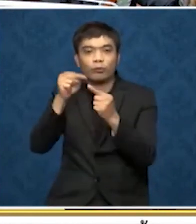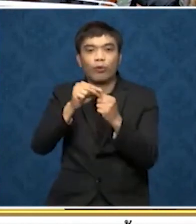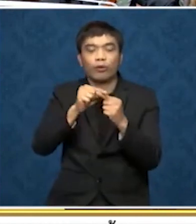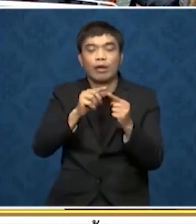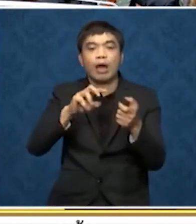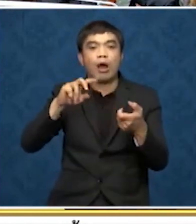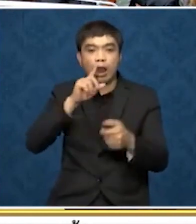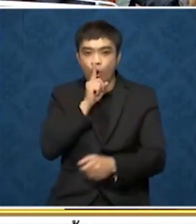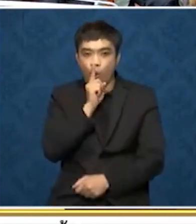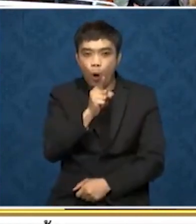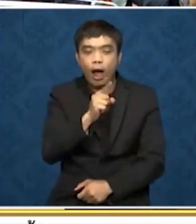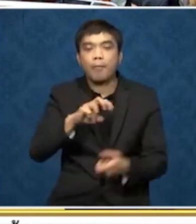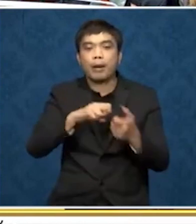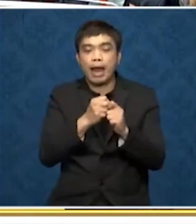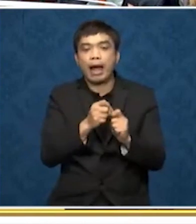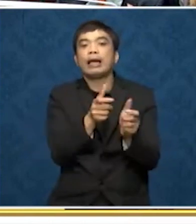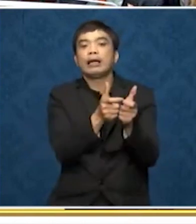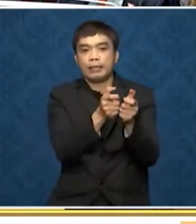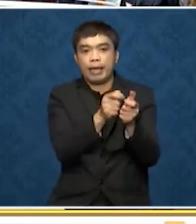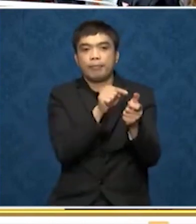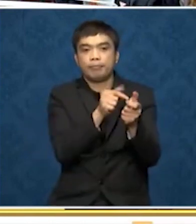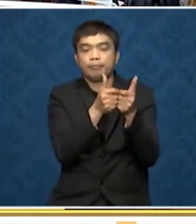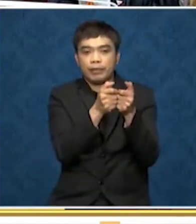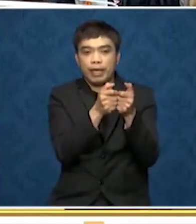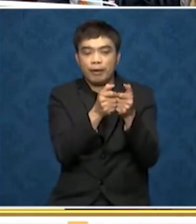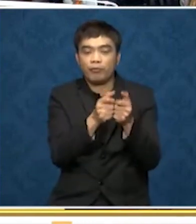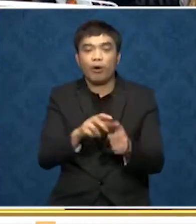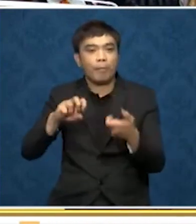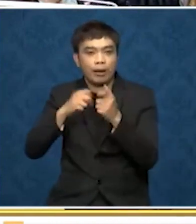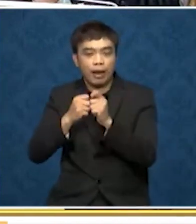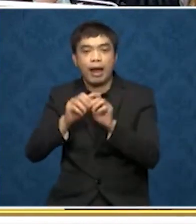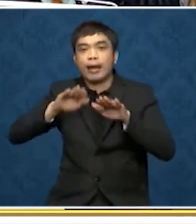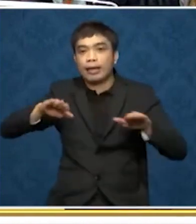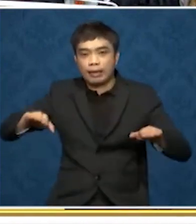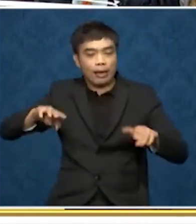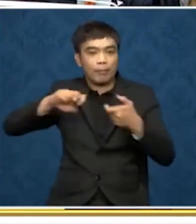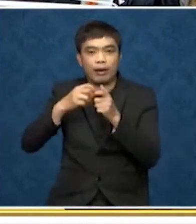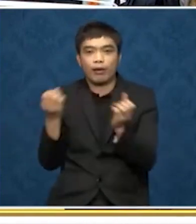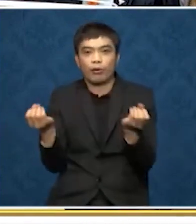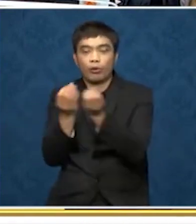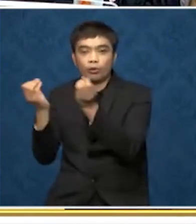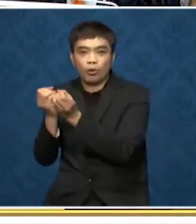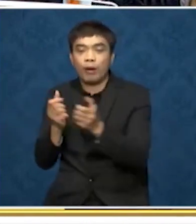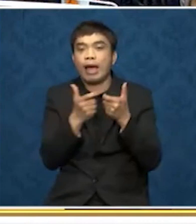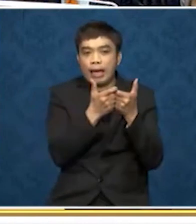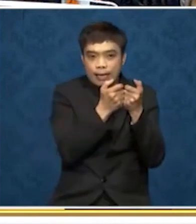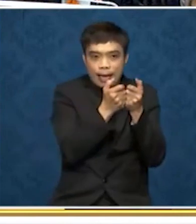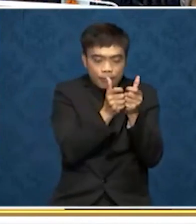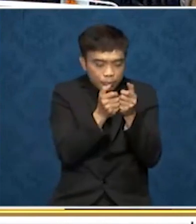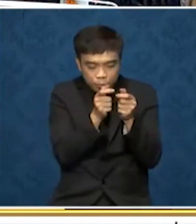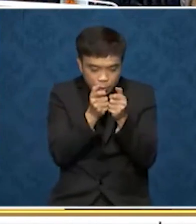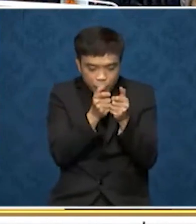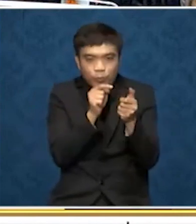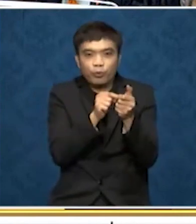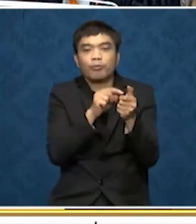เกมเวลามีข่าวนะคะเด็กใช้ความรุนแรงเกมจะต้องเป็นตำบลกระสุนตกตลอดเลยค่ะท่านประธาน